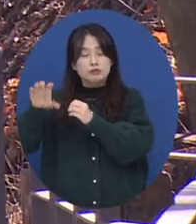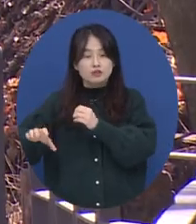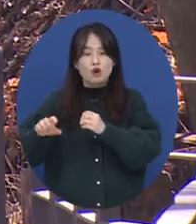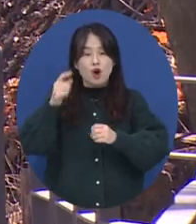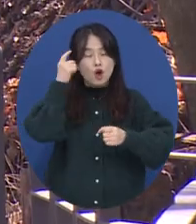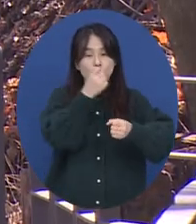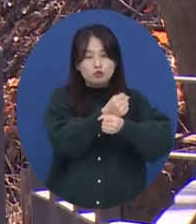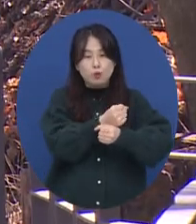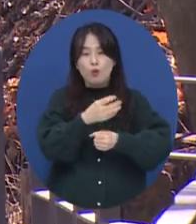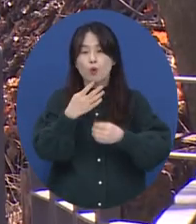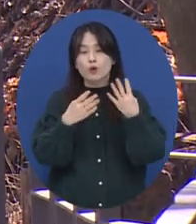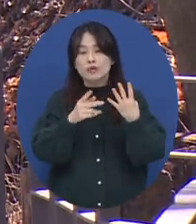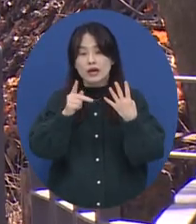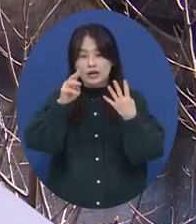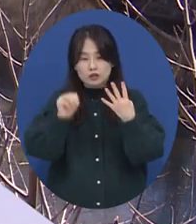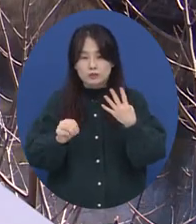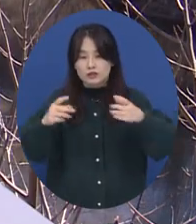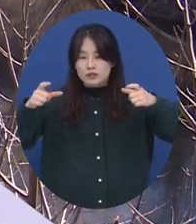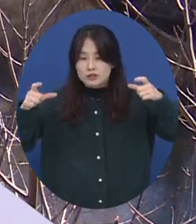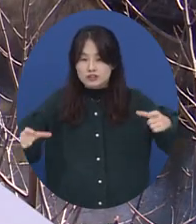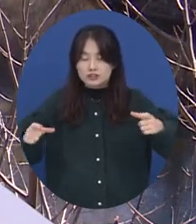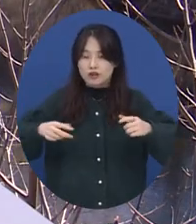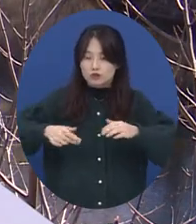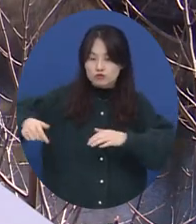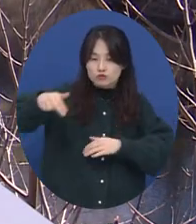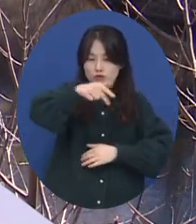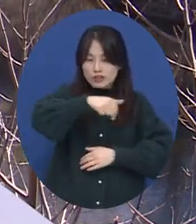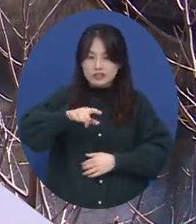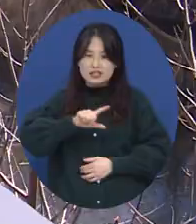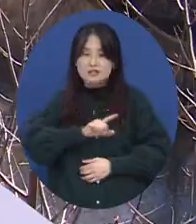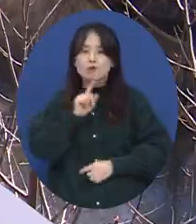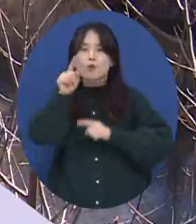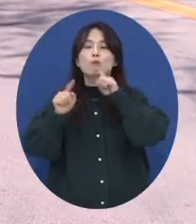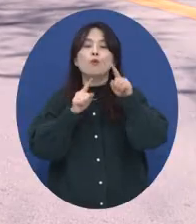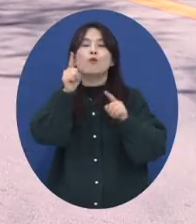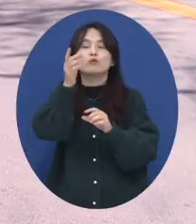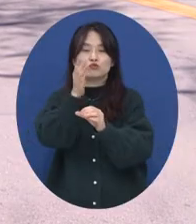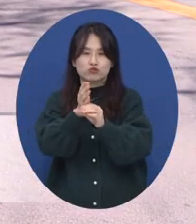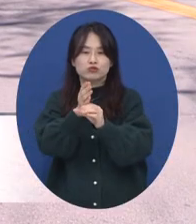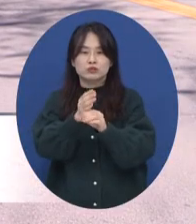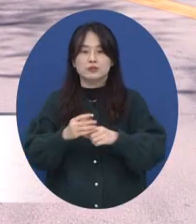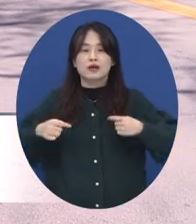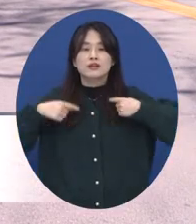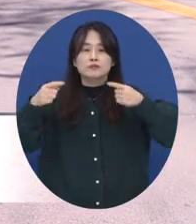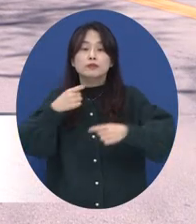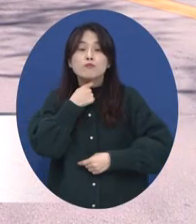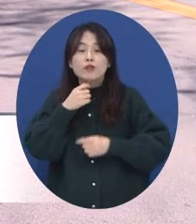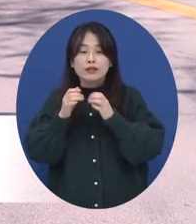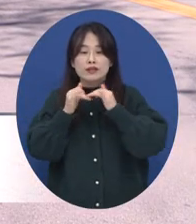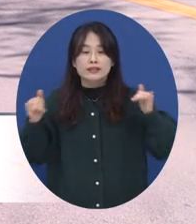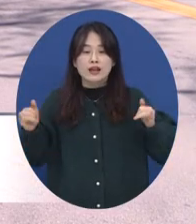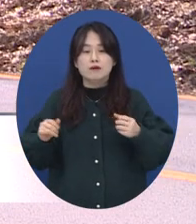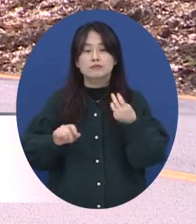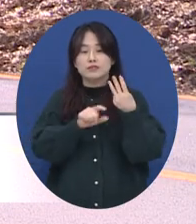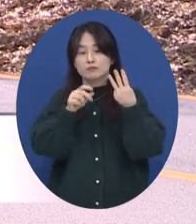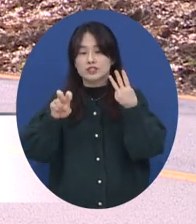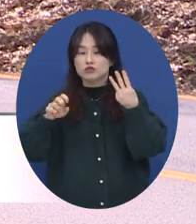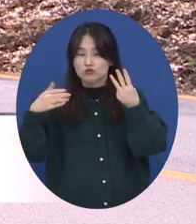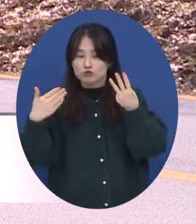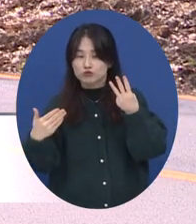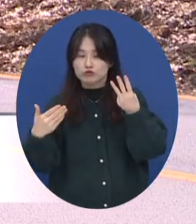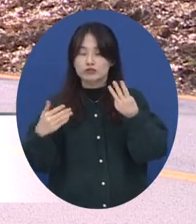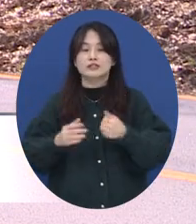연구소 까지 의 4km 구간에 광릉숲 둘레길의 이름을 공모 중입니다 참여를 원하는 도미는 3월 29일까지